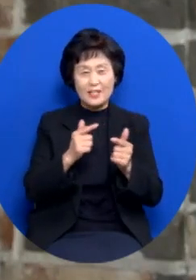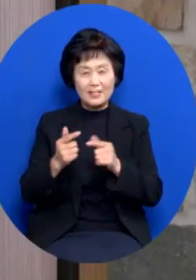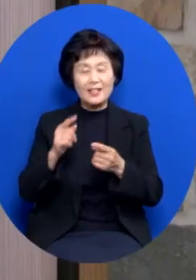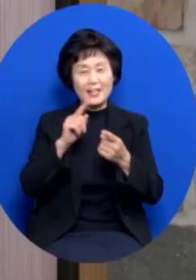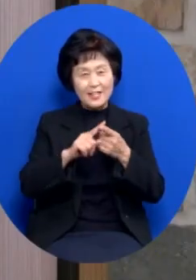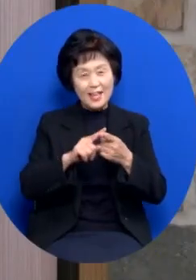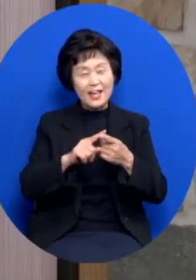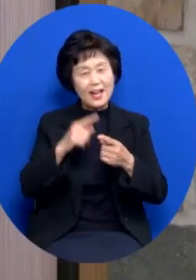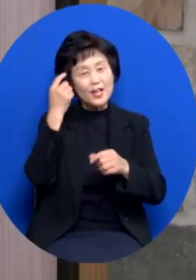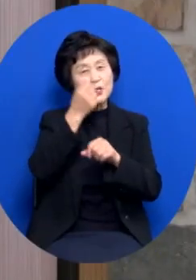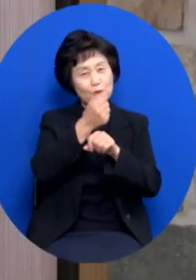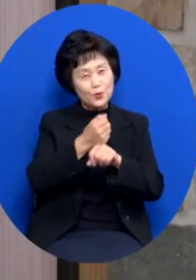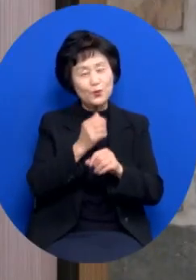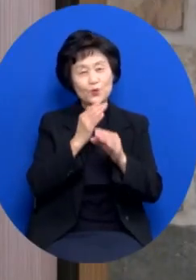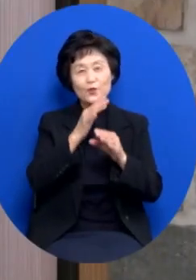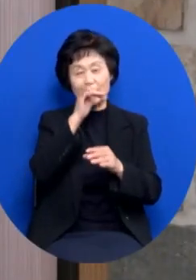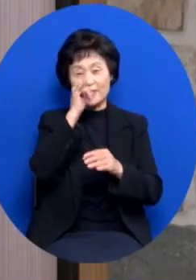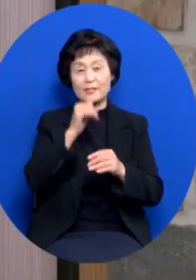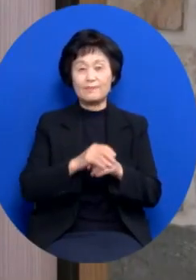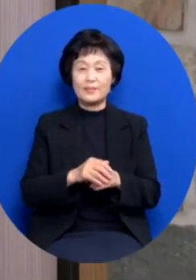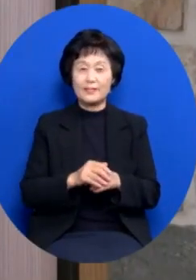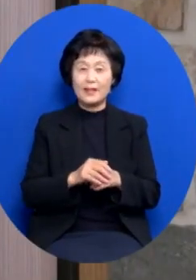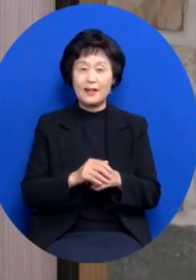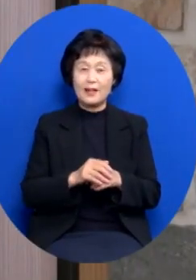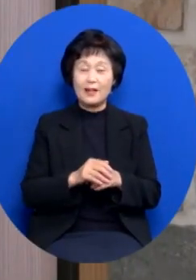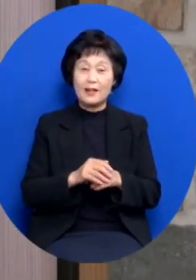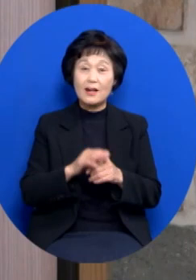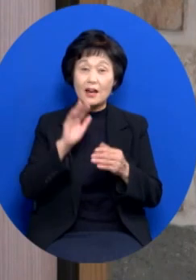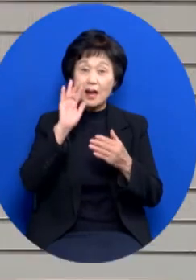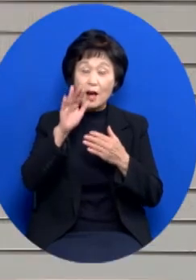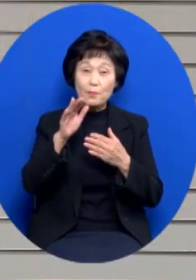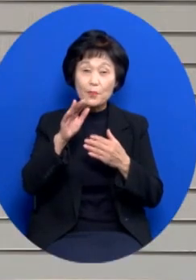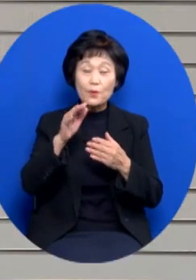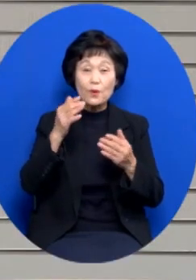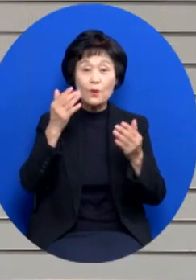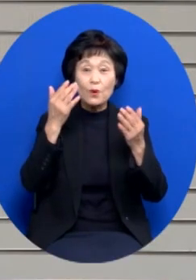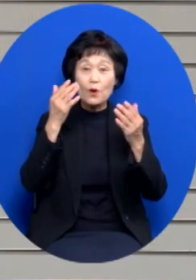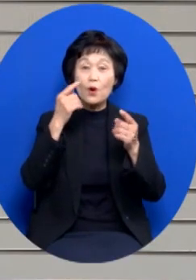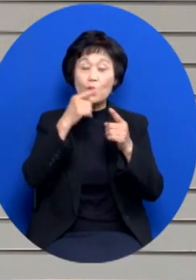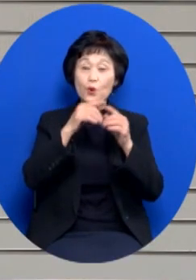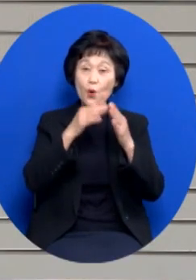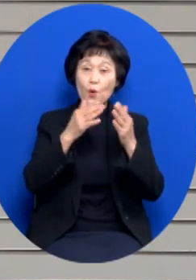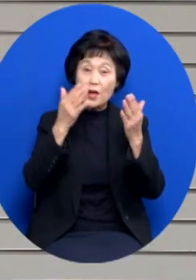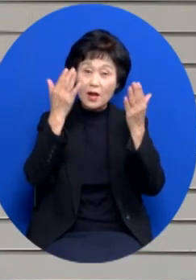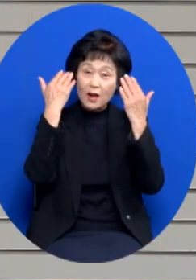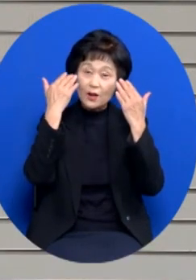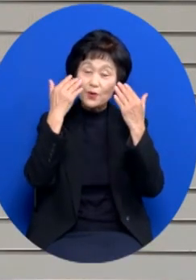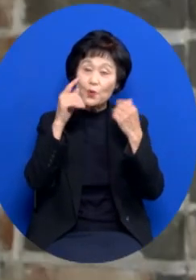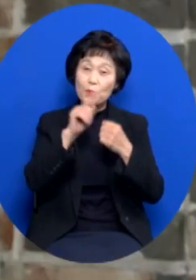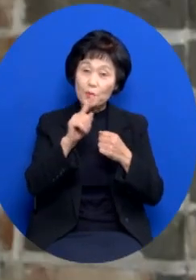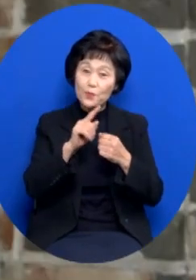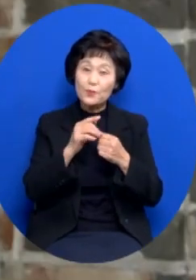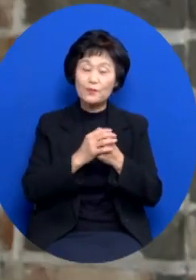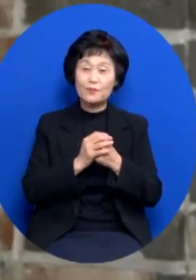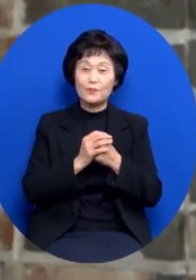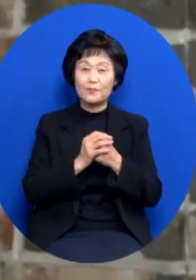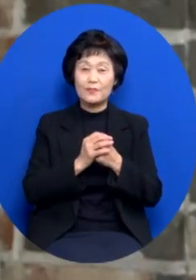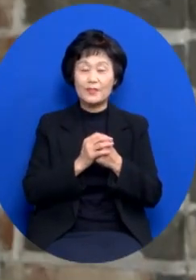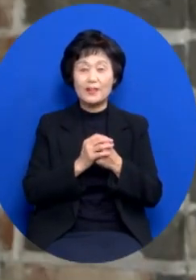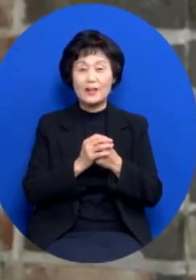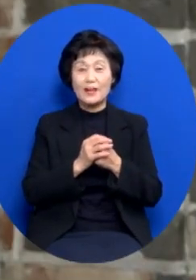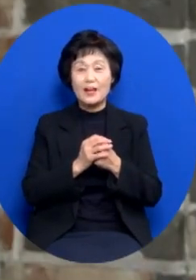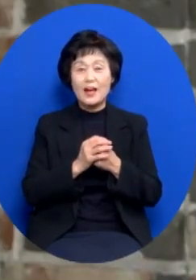있습니다. 그래서 예, 한국교회 연합 사업에 대해서 어떻게 동참해 나가실 계획이세요? 저희 교단이 아마 한 열 손가락 안에는 들 것 같아요. 그럼에도